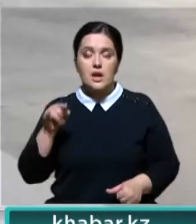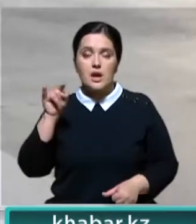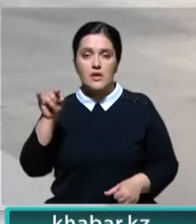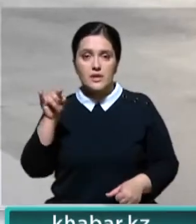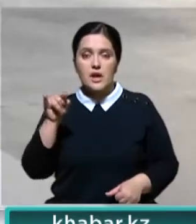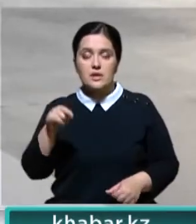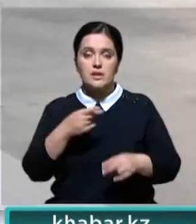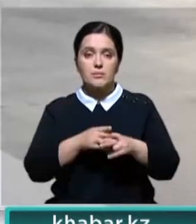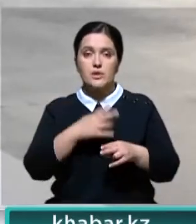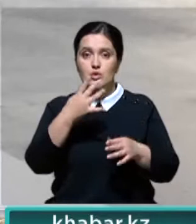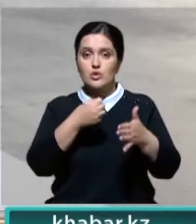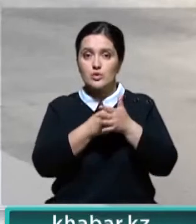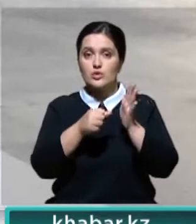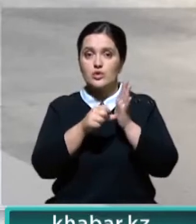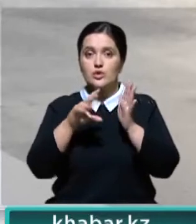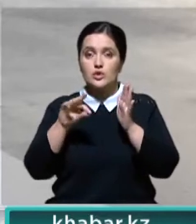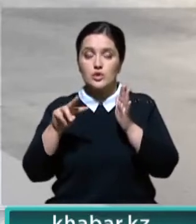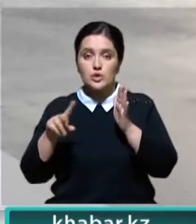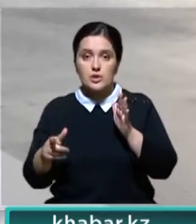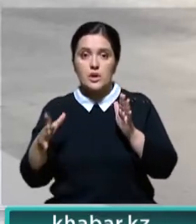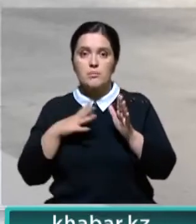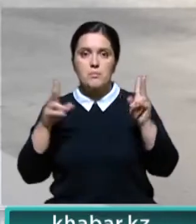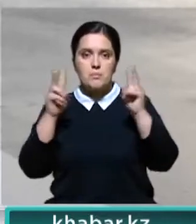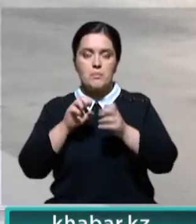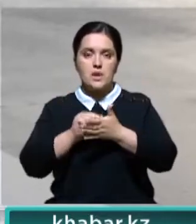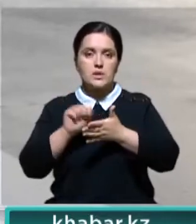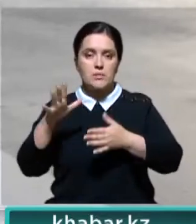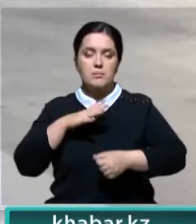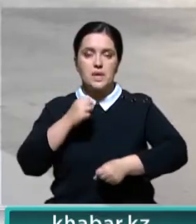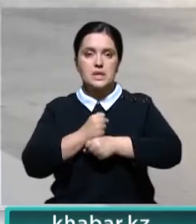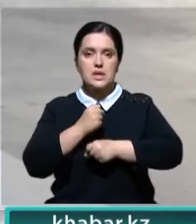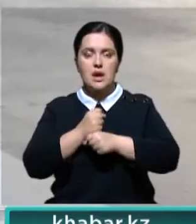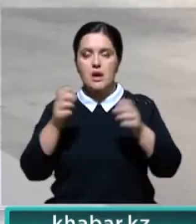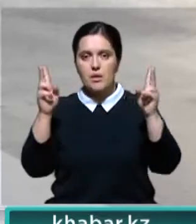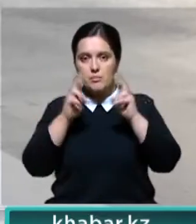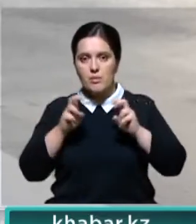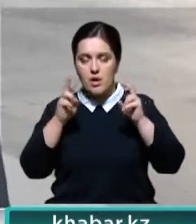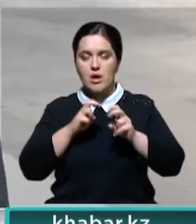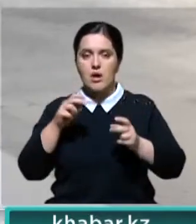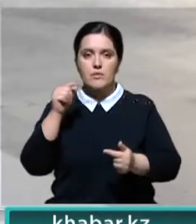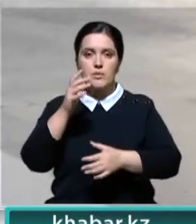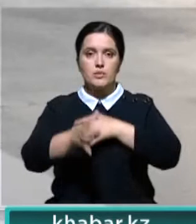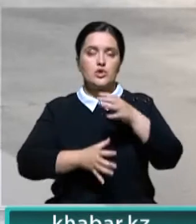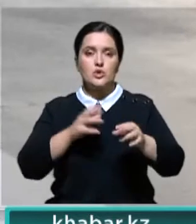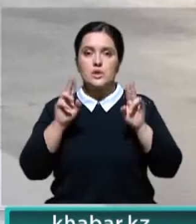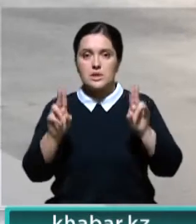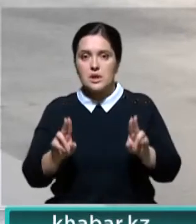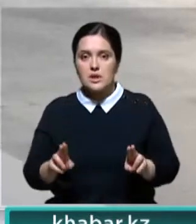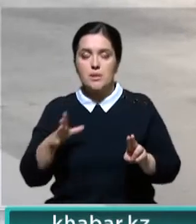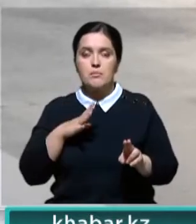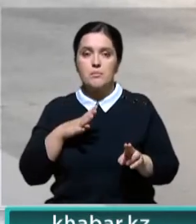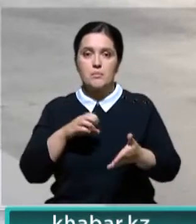4 по 6 июля была проведена сертификация объекта была сделана оценка соответствии с международными стандартами внесены предложения